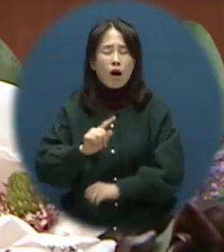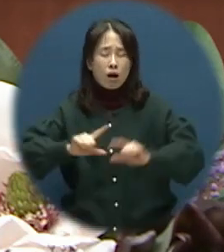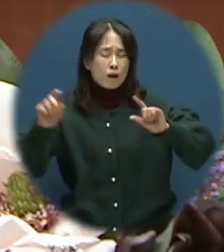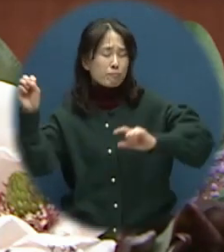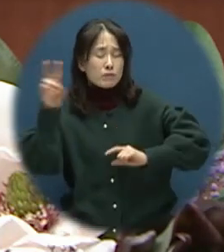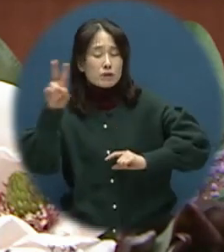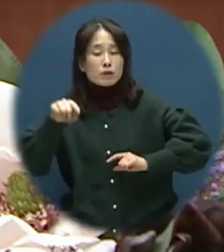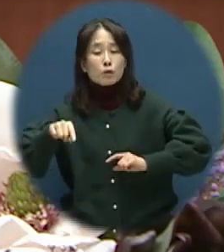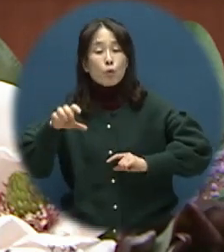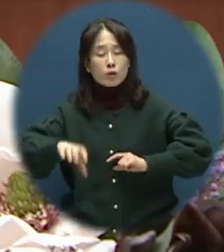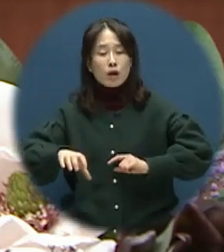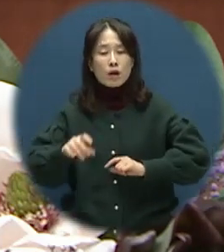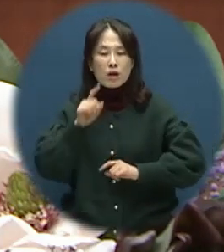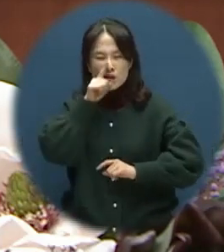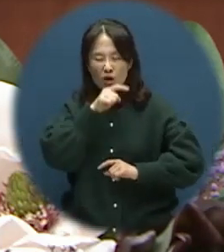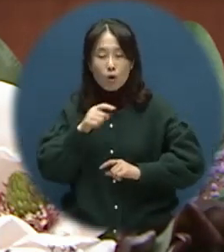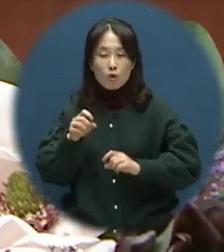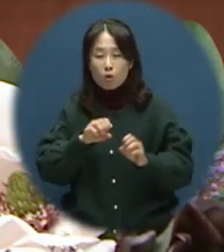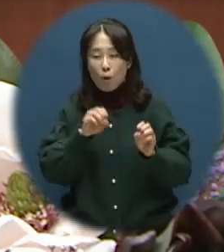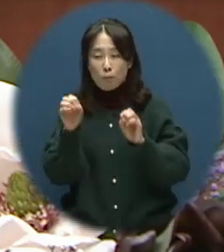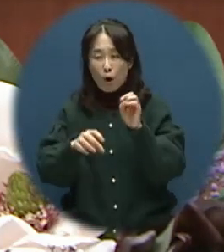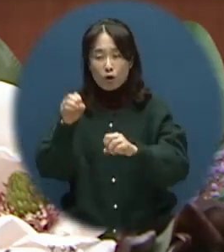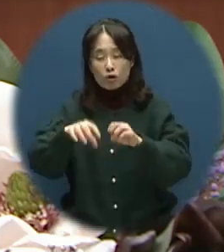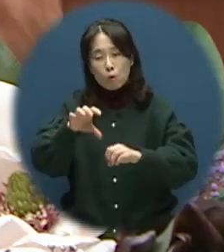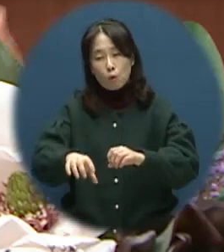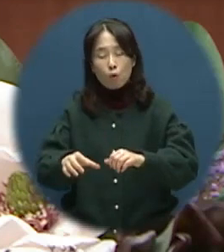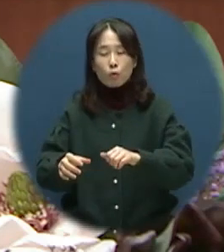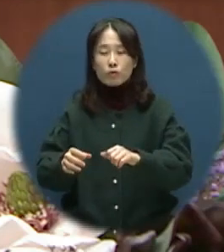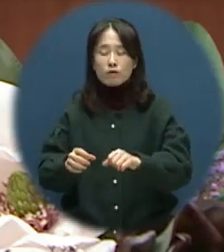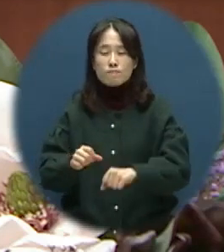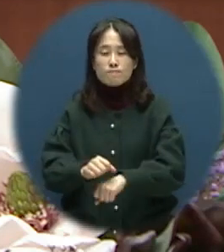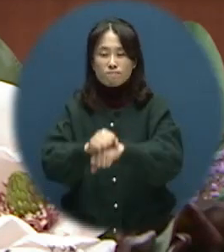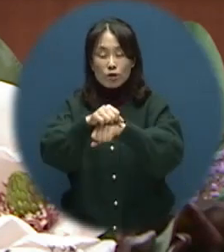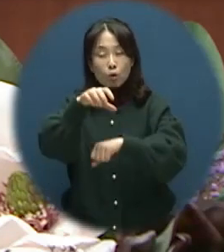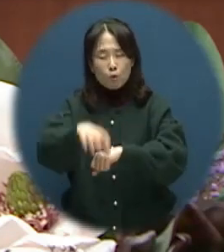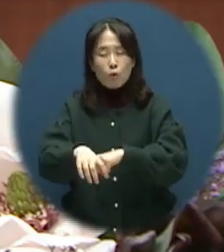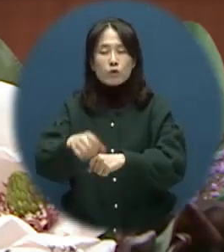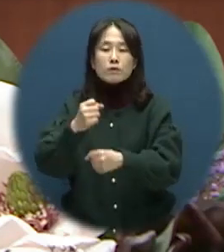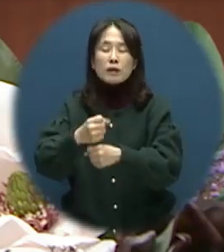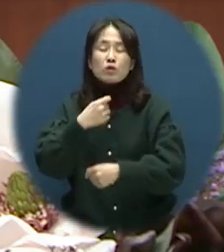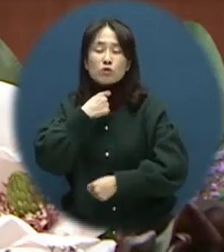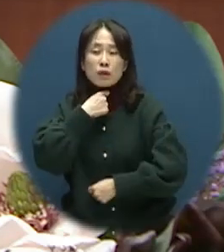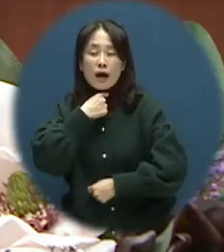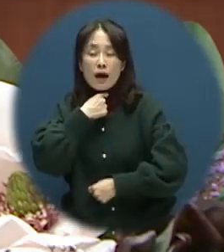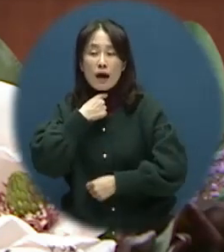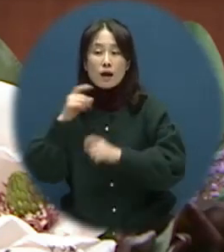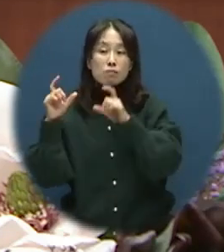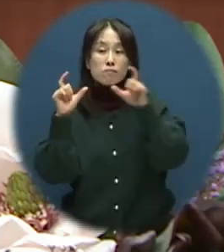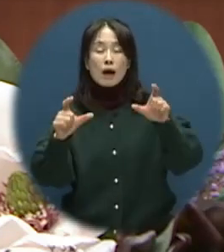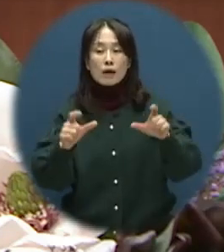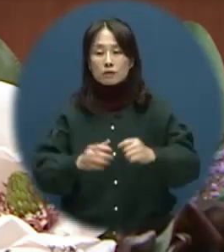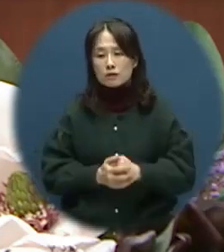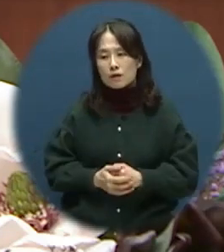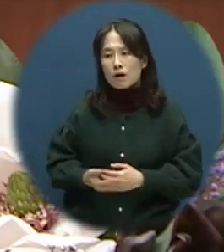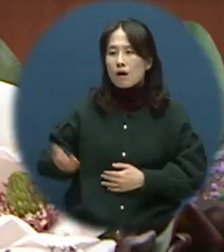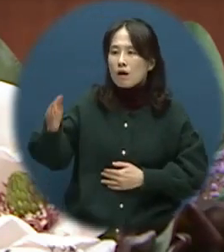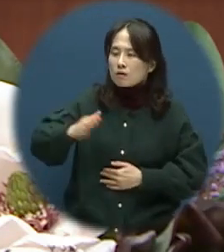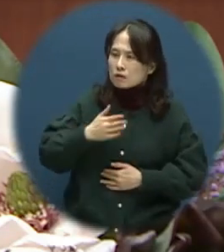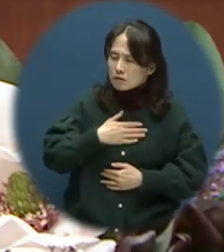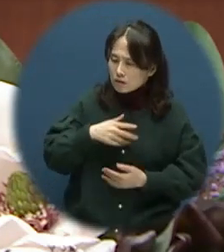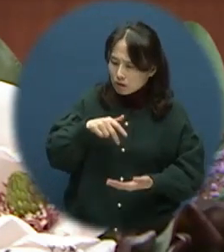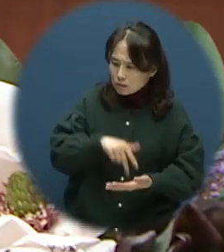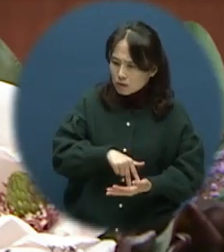매립장을 짓겠다. 어허. 그 서강변에. 예. 내가 몇 년 동안 강을 살면서 그 강이 얼마나 아름다운지 강이 내게 좀 큰 위로가